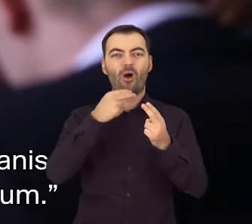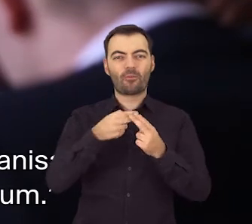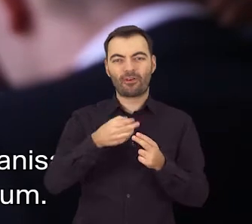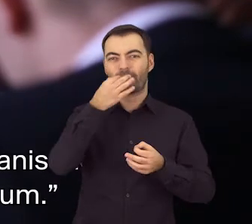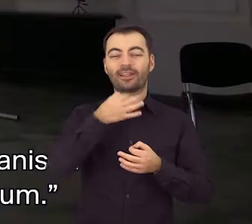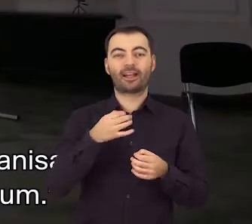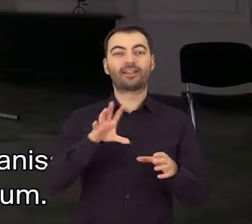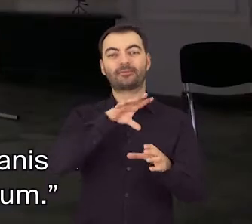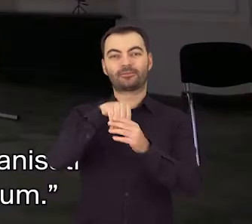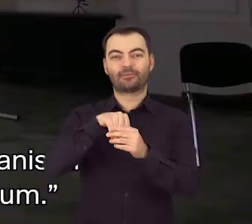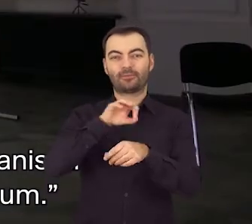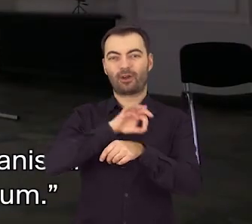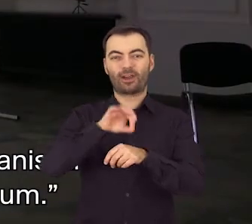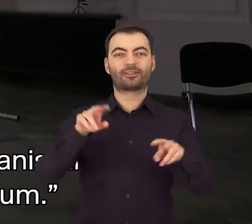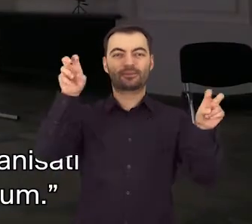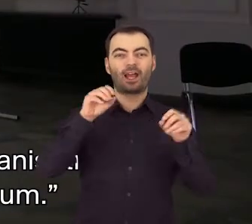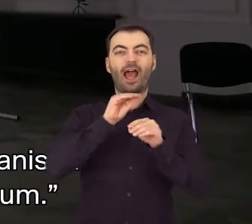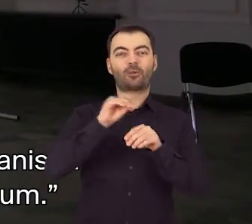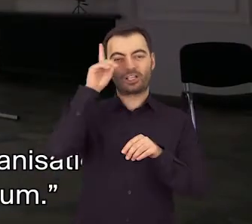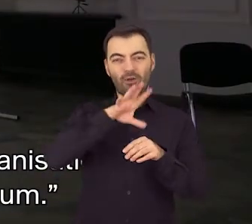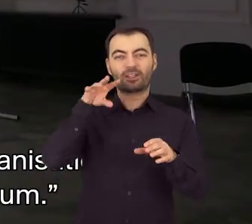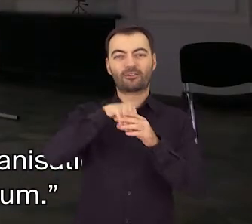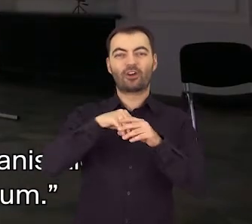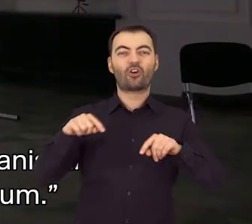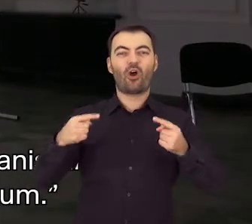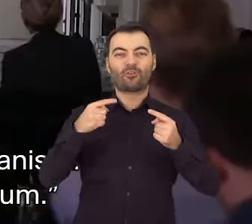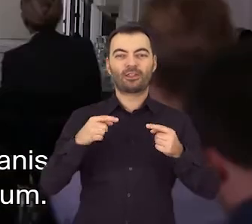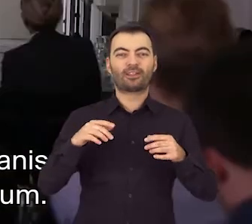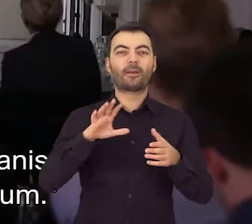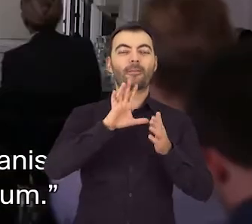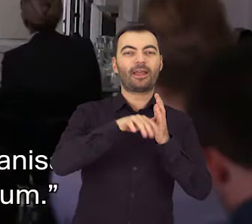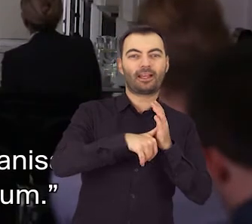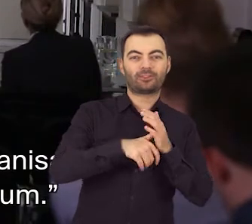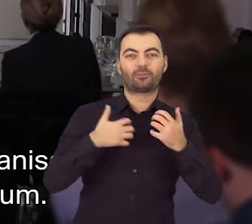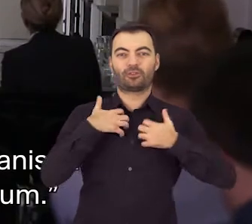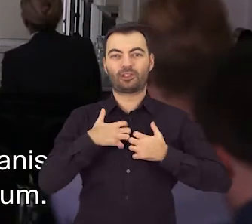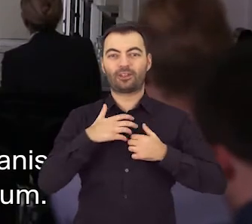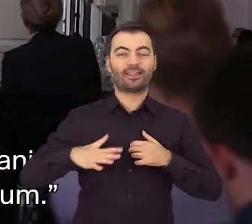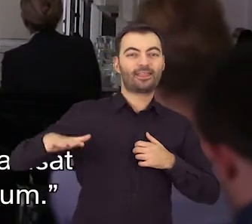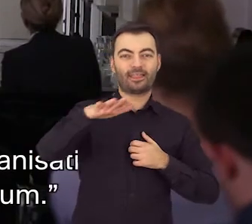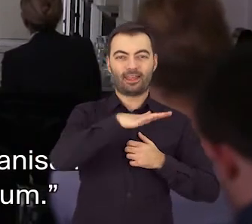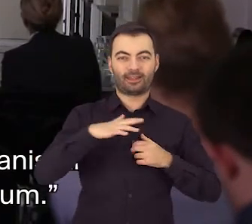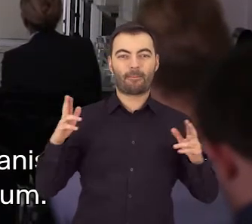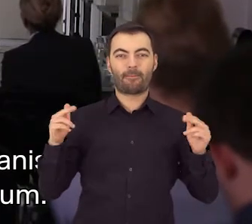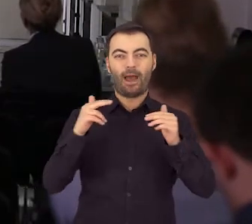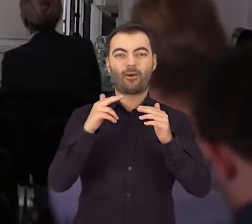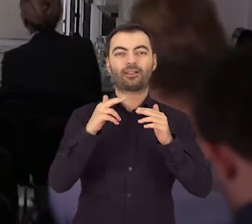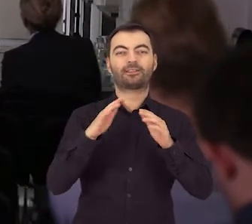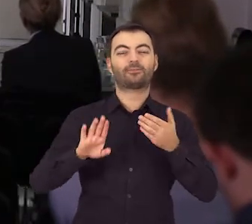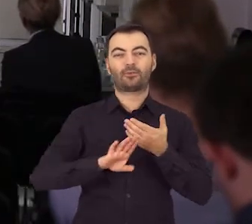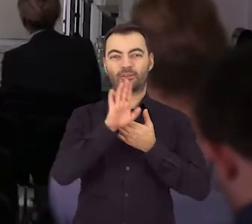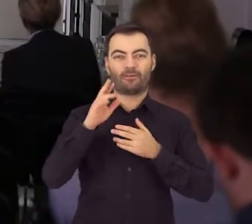projektu Edukacja społeczna w konflikcie urbanizacyjno-ekologicznym na terenie Muzeum Pałacu w Wilanowie.